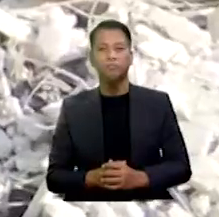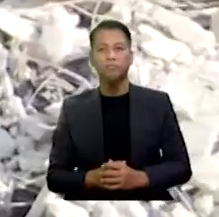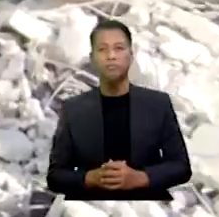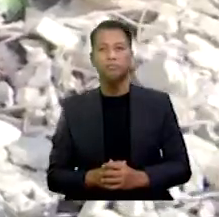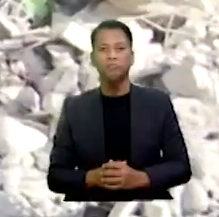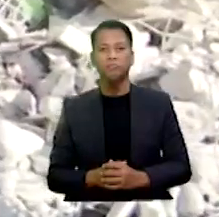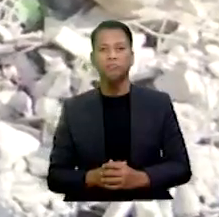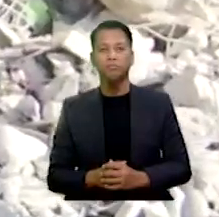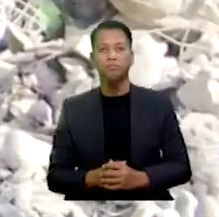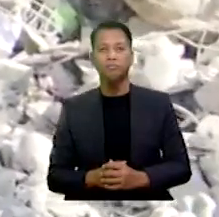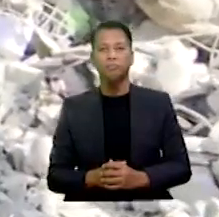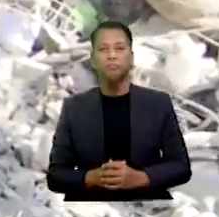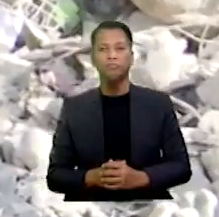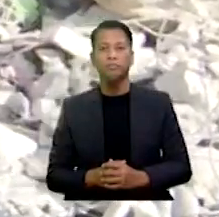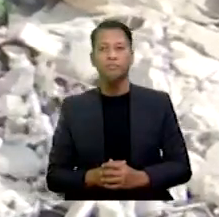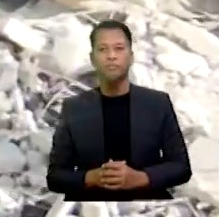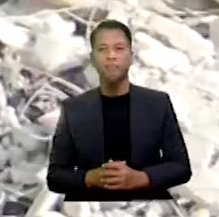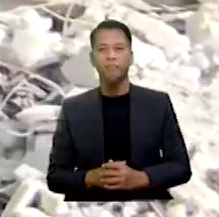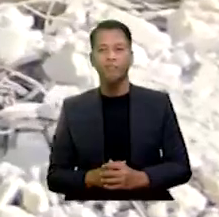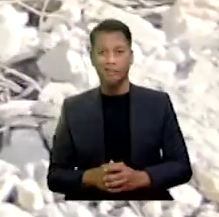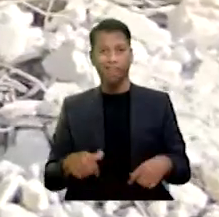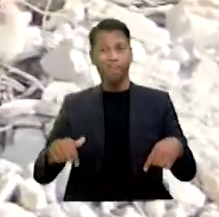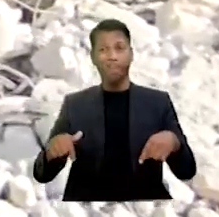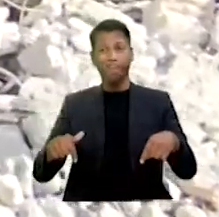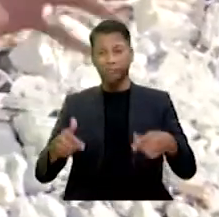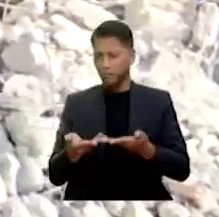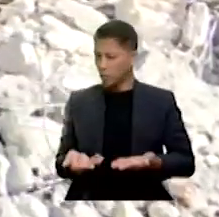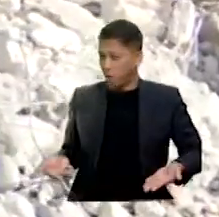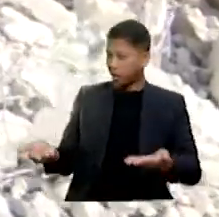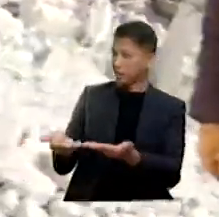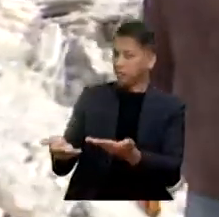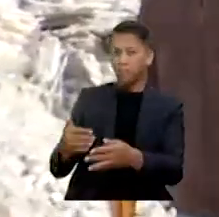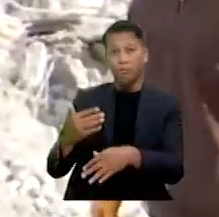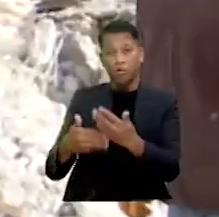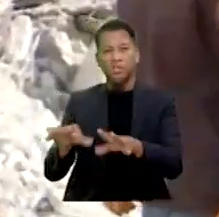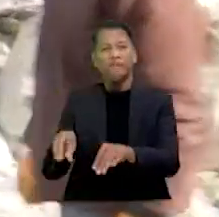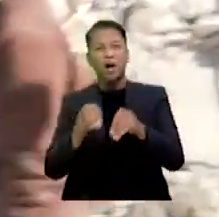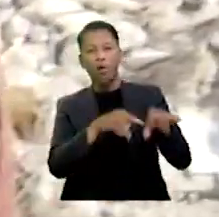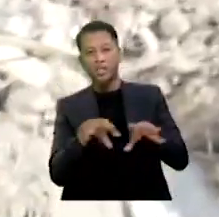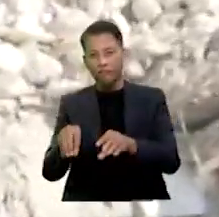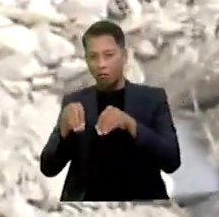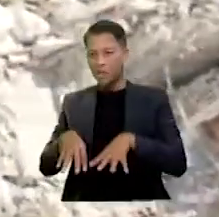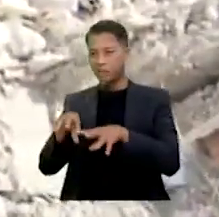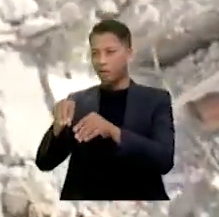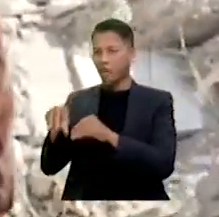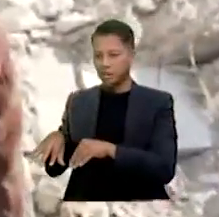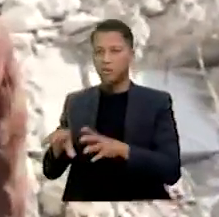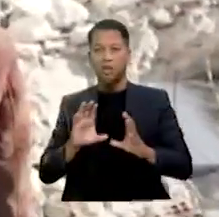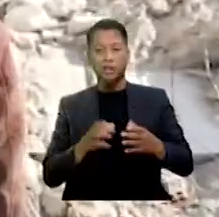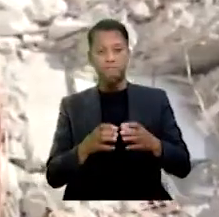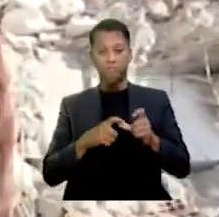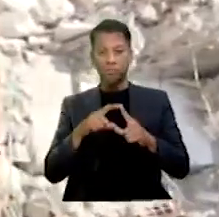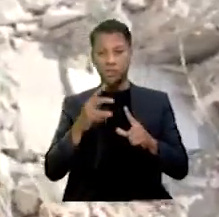pemisah secara eksklusif kami berkesempatan untuk bisa melakukan proses evakuasi secara langsung bersamaan dengan tim penyelamatan yang ada di